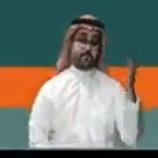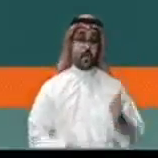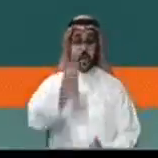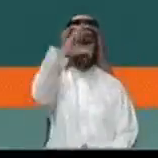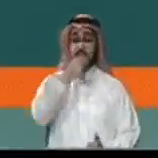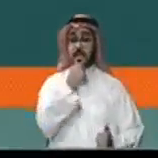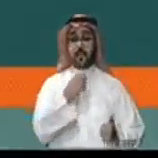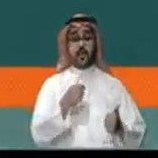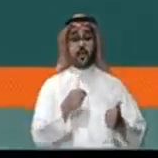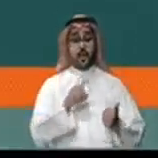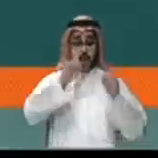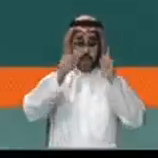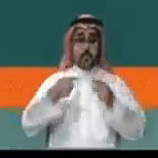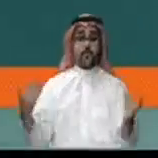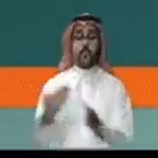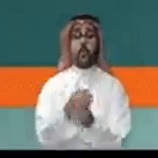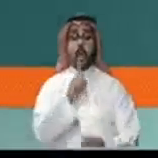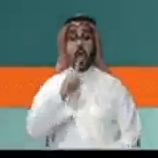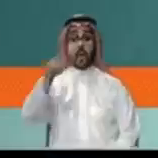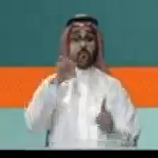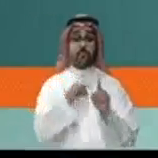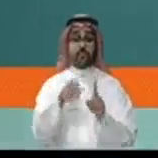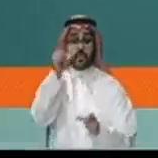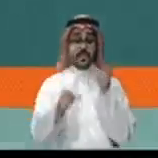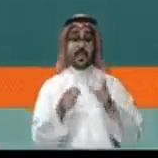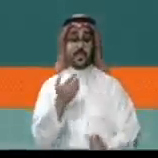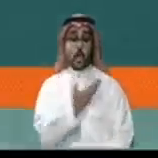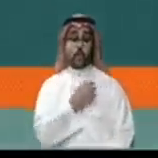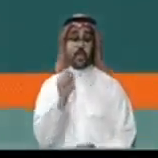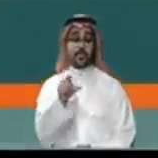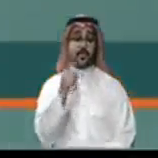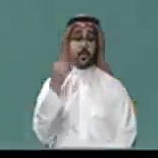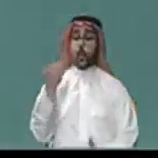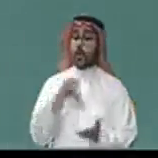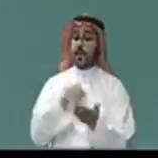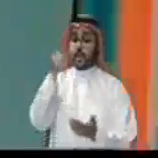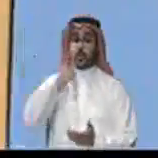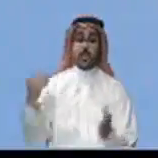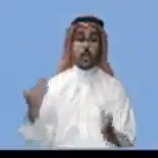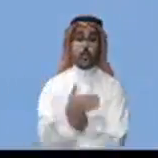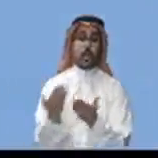خادم الحرمين الشريفين وجهوا باستضافة 1000 حاج وحاجة من جمهورية السودان.